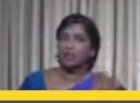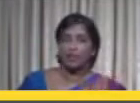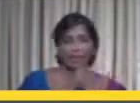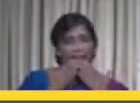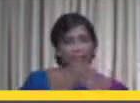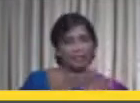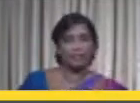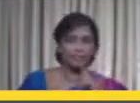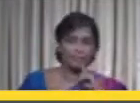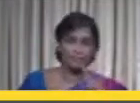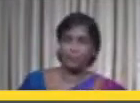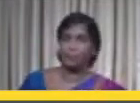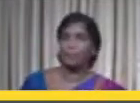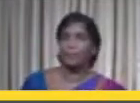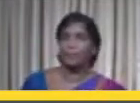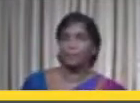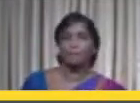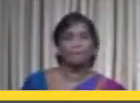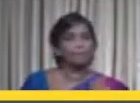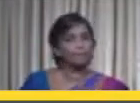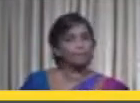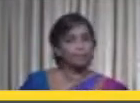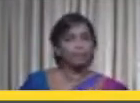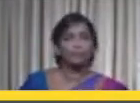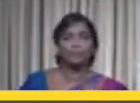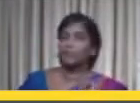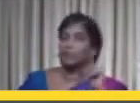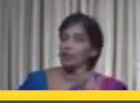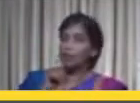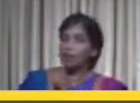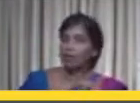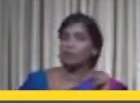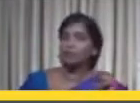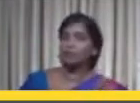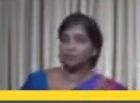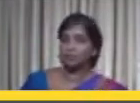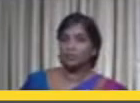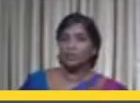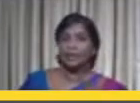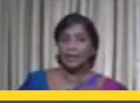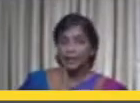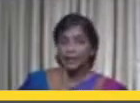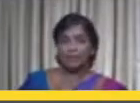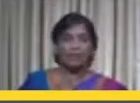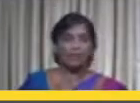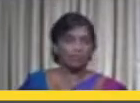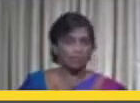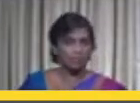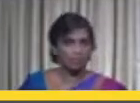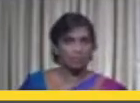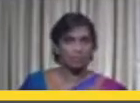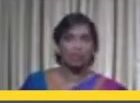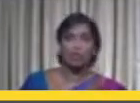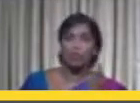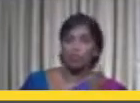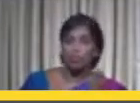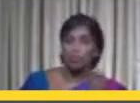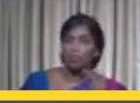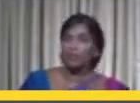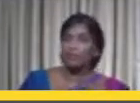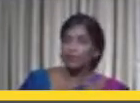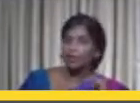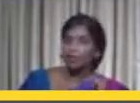प्रशंसा करो ने मेराटे पार्लिमेंट तमाइ नीति हदन नत्ती मुदल